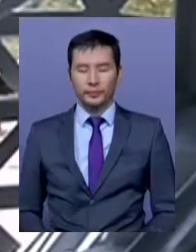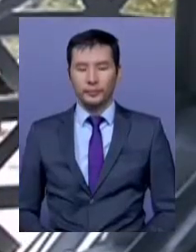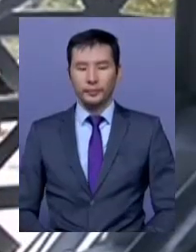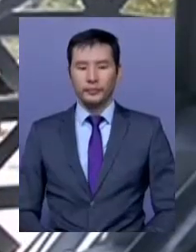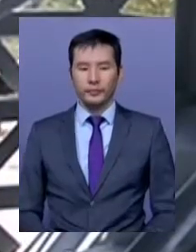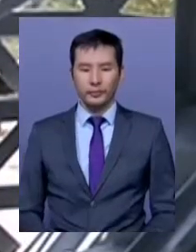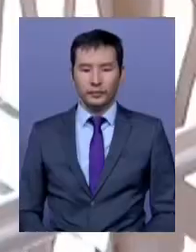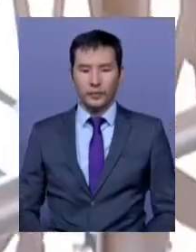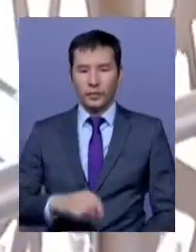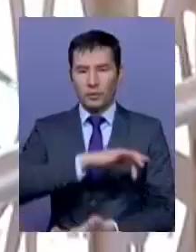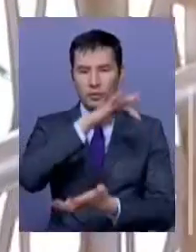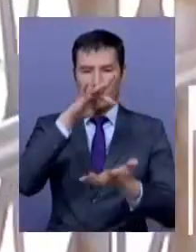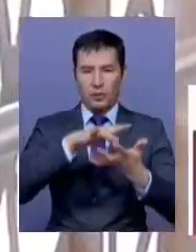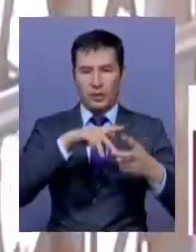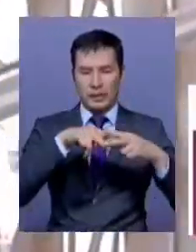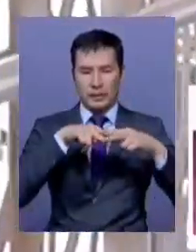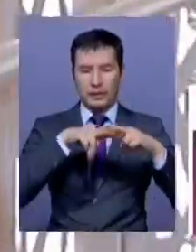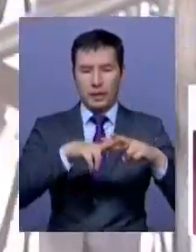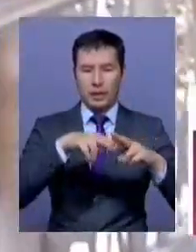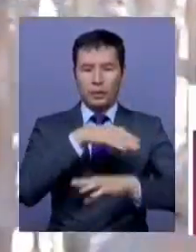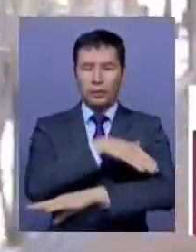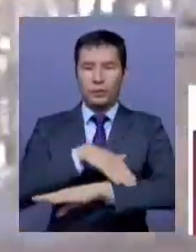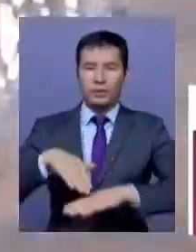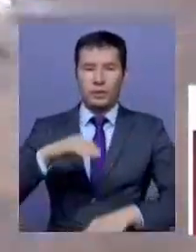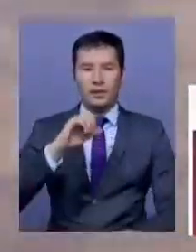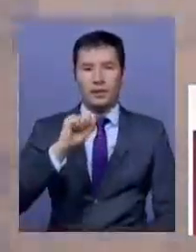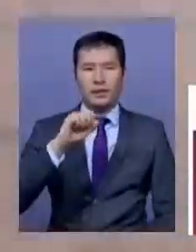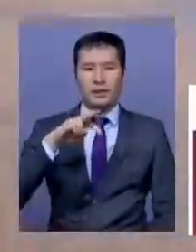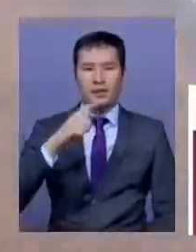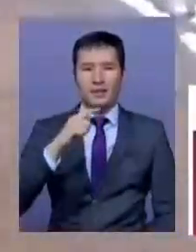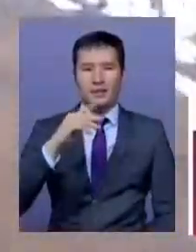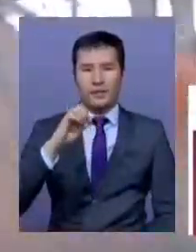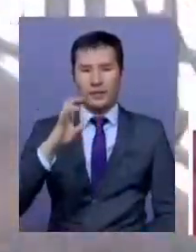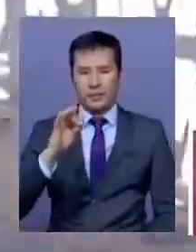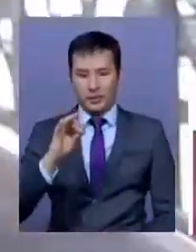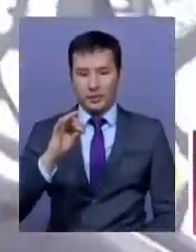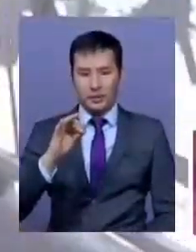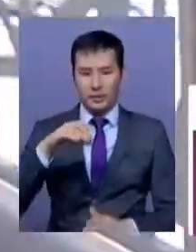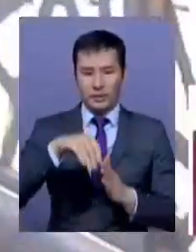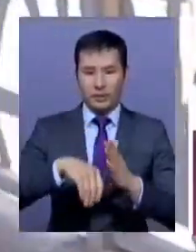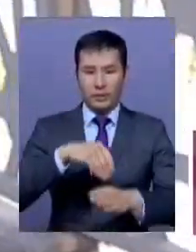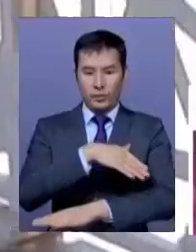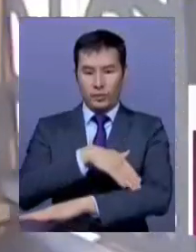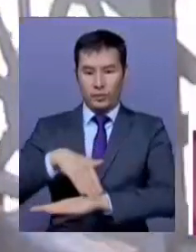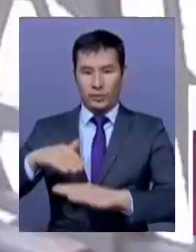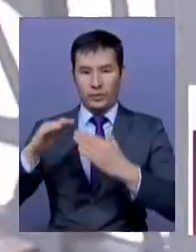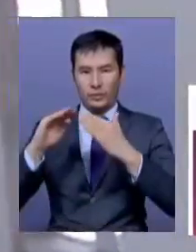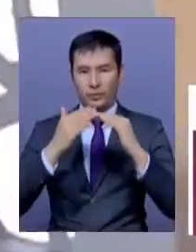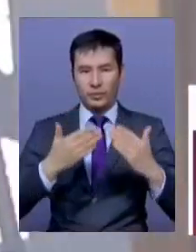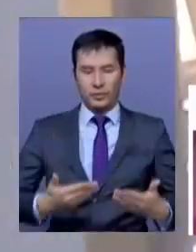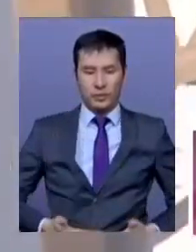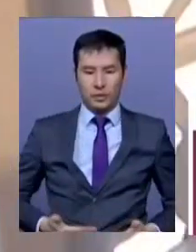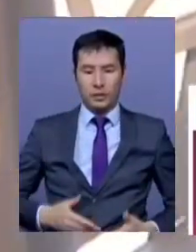аяқтады. Жібек жолы жұртының көптен күткен көпірі бұл. Өтпелдің биіктігі 9 метр, ұзындығы 60 метрге жуықтайды.